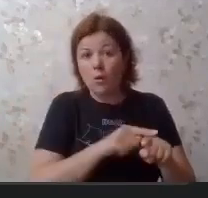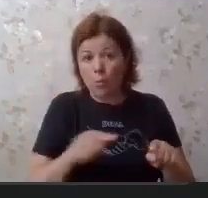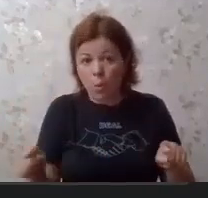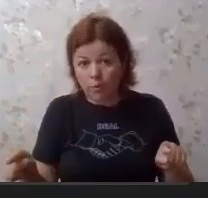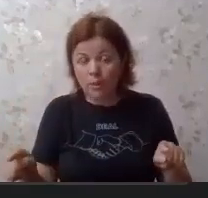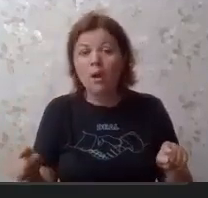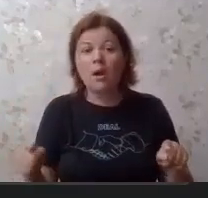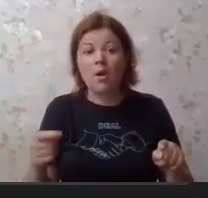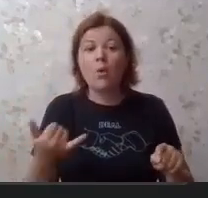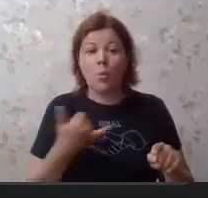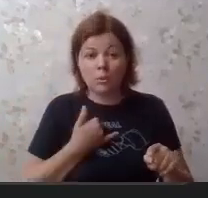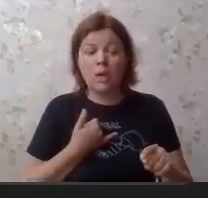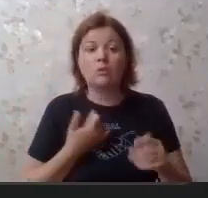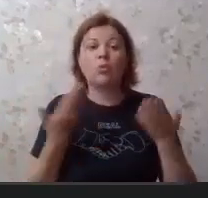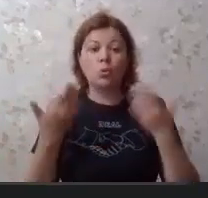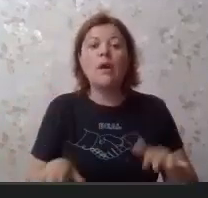изменились